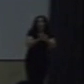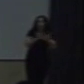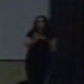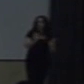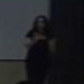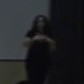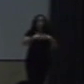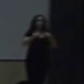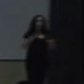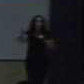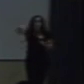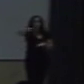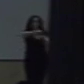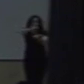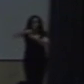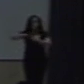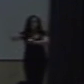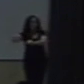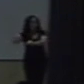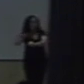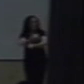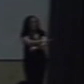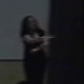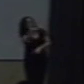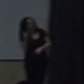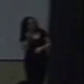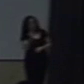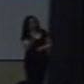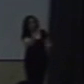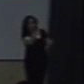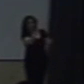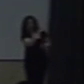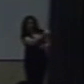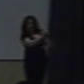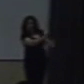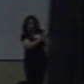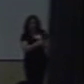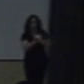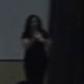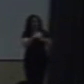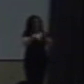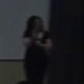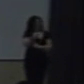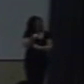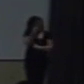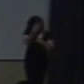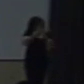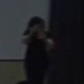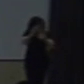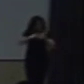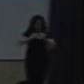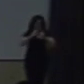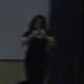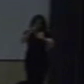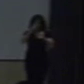usuaris perceben els missatges que transmeten i com això ajuda a construir-los un discurs respecte d'una realitat. Penso que la visió